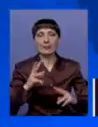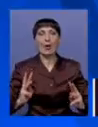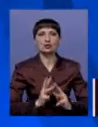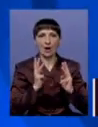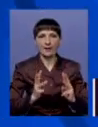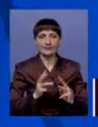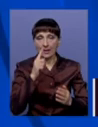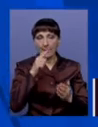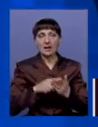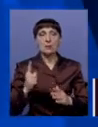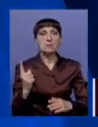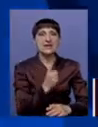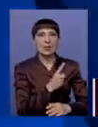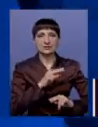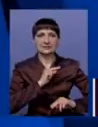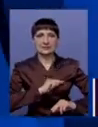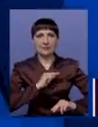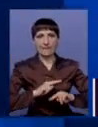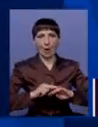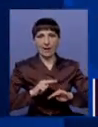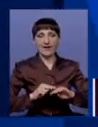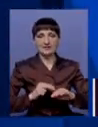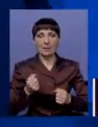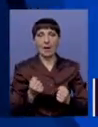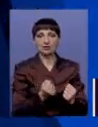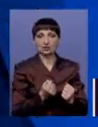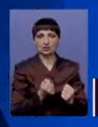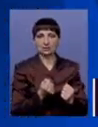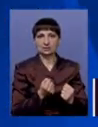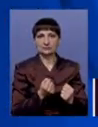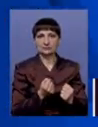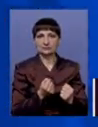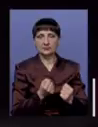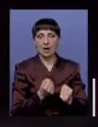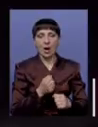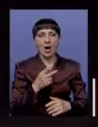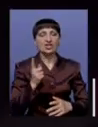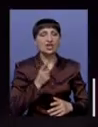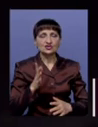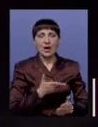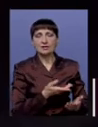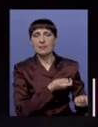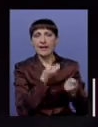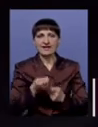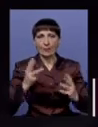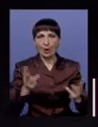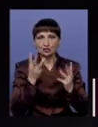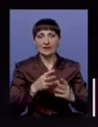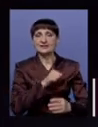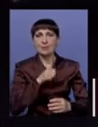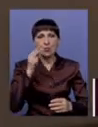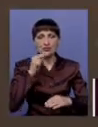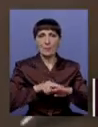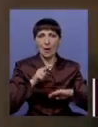В этот момент мимо проезжал сотрудник правоохранительных органов Жансерик Манжасаров. Не дожидаясь приезда огнеборцев, страж